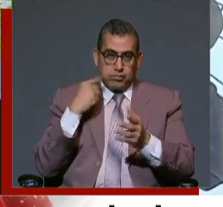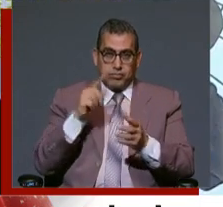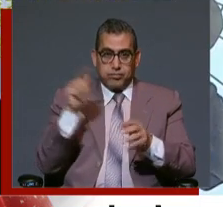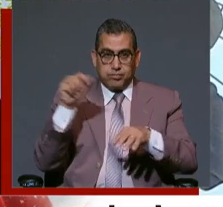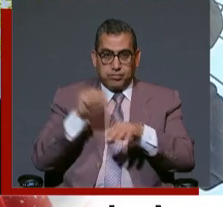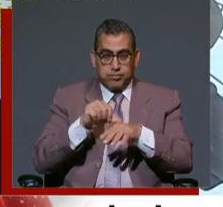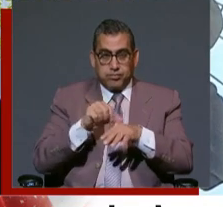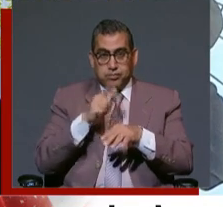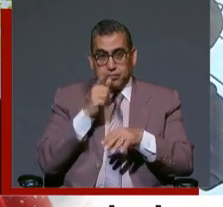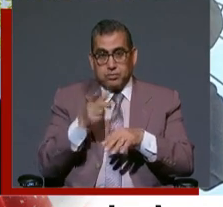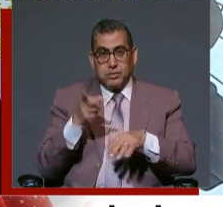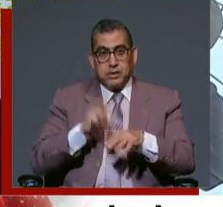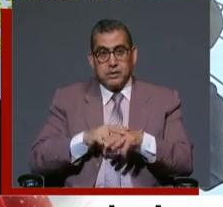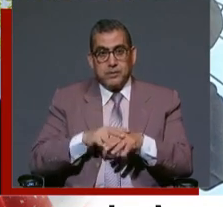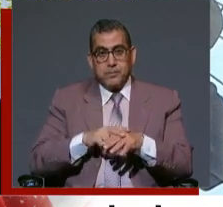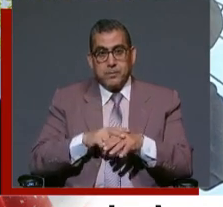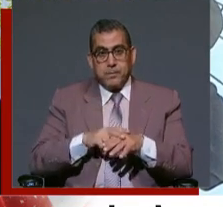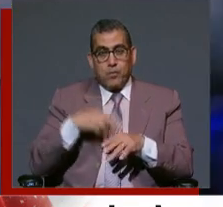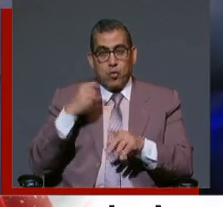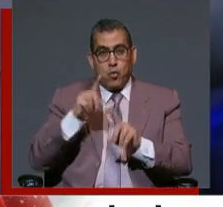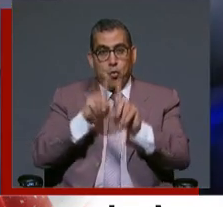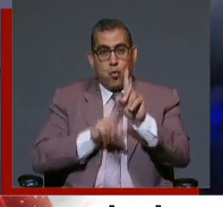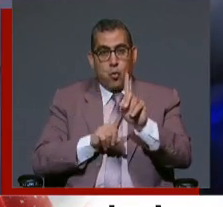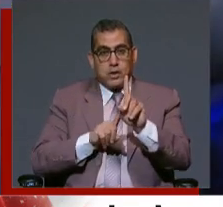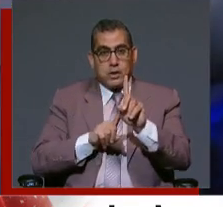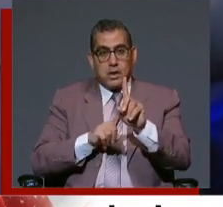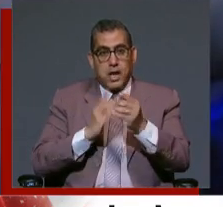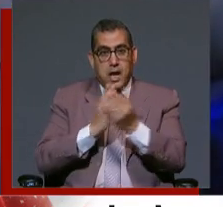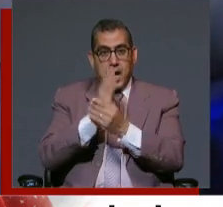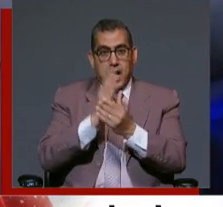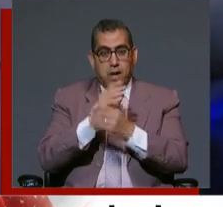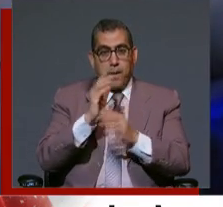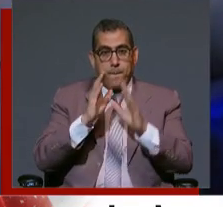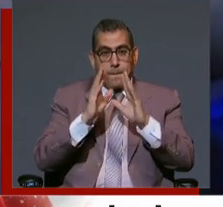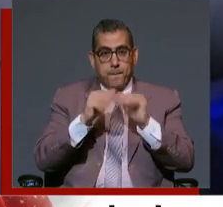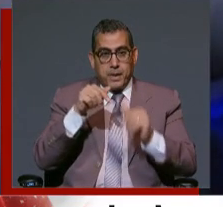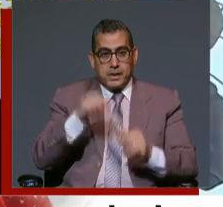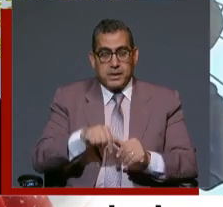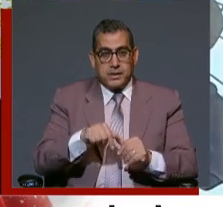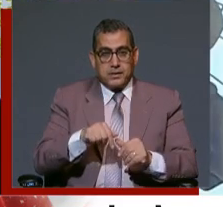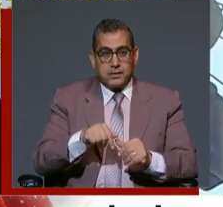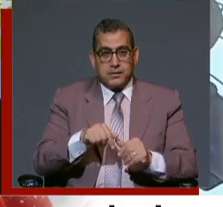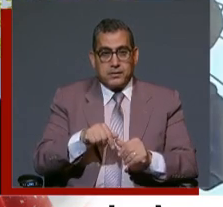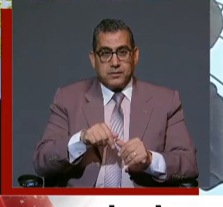وكذلك وزير خارجية مصر